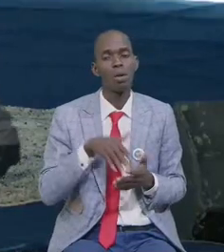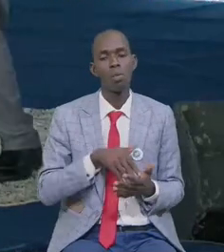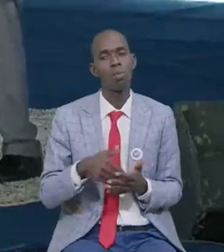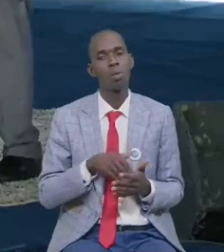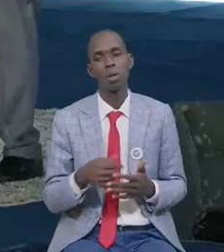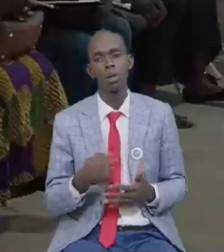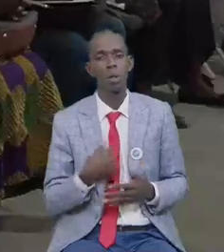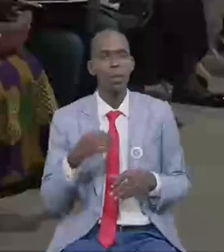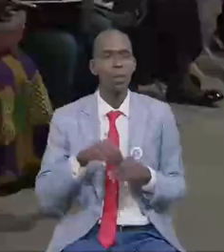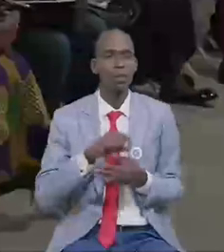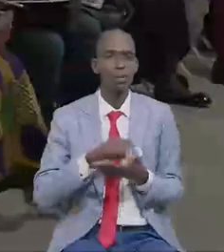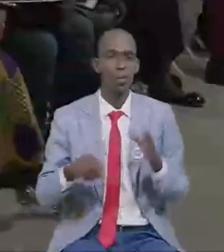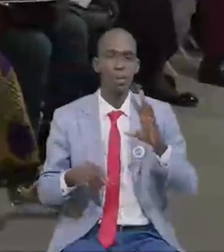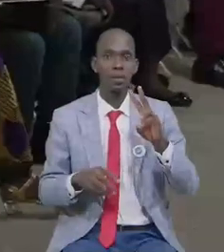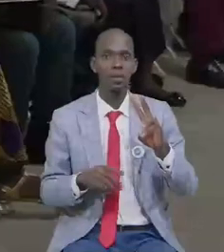6.